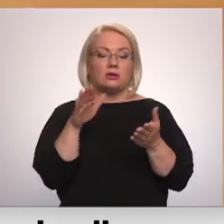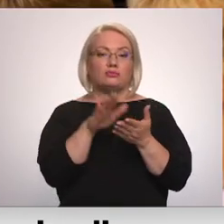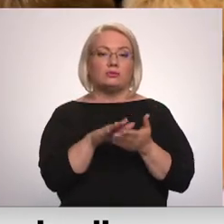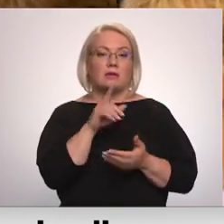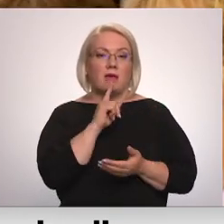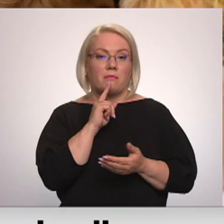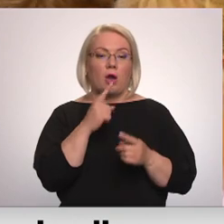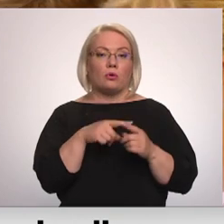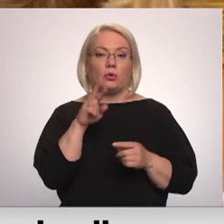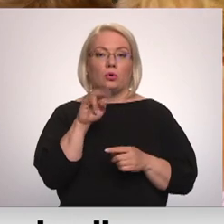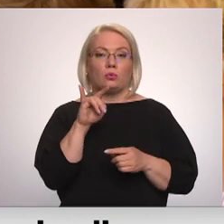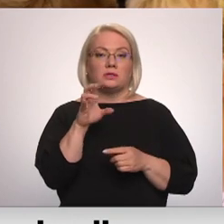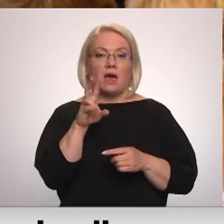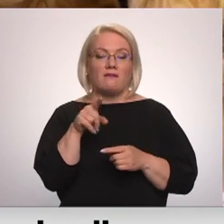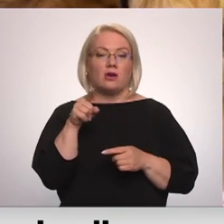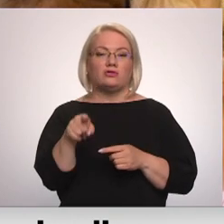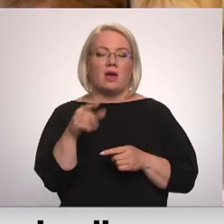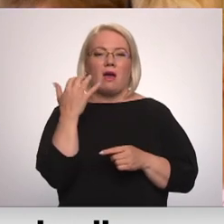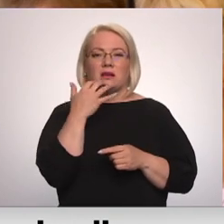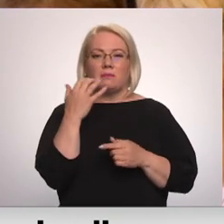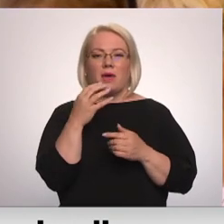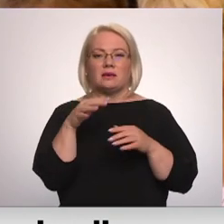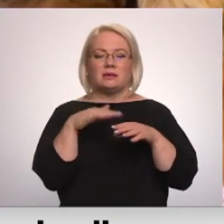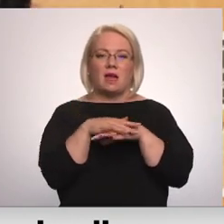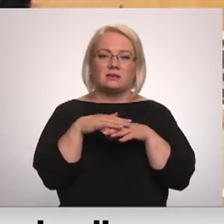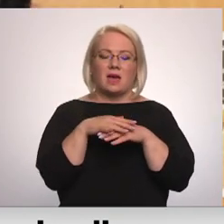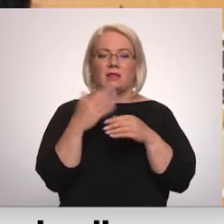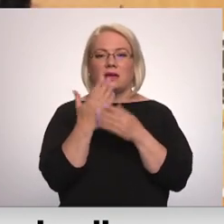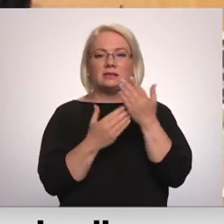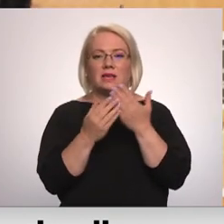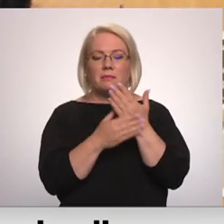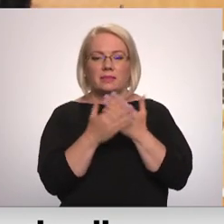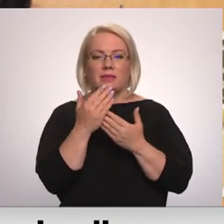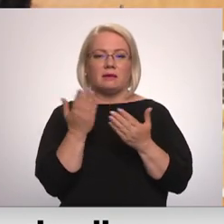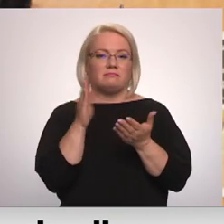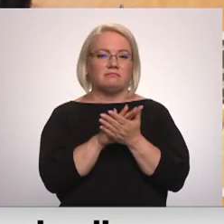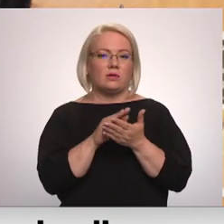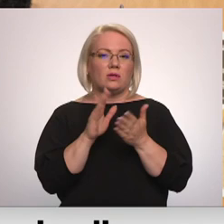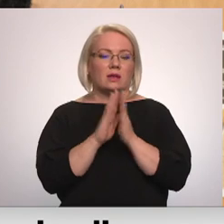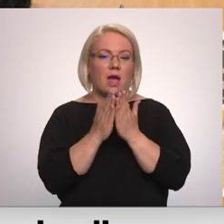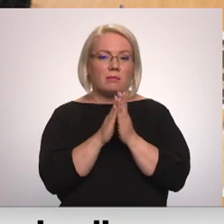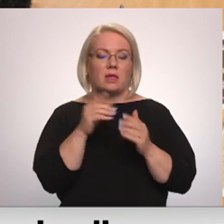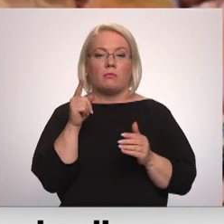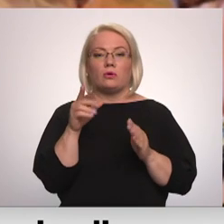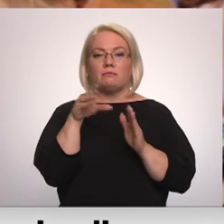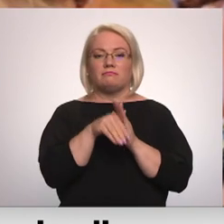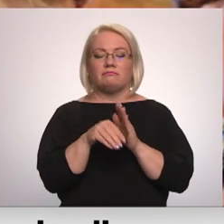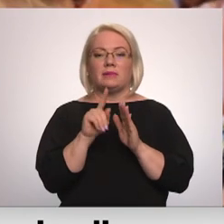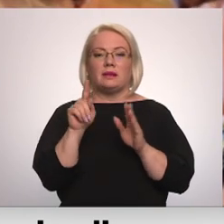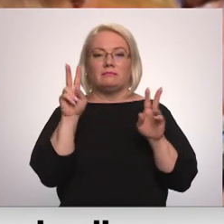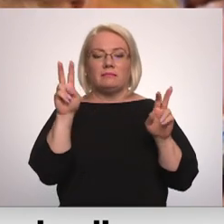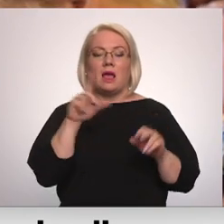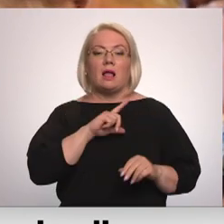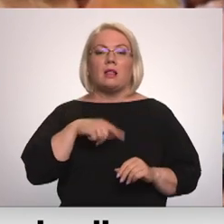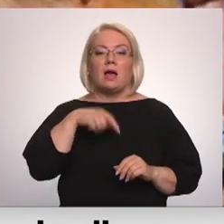Rucavu. Ārzemēs latviešu rakstainie cimdi vairāk iepazīna no grāmatām. Viena no tām Marutas Grasmanes latviešu cimdi, kas nu jau